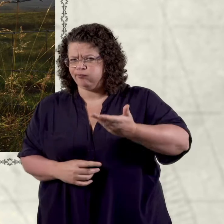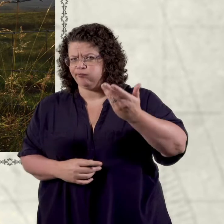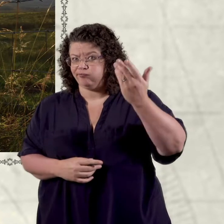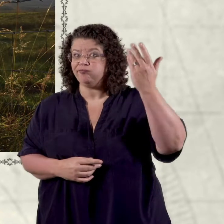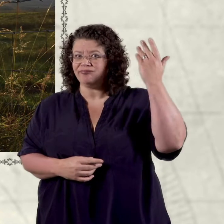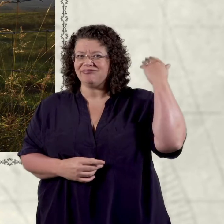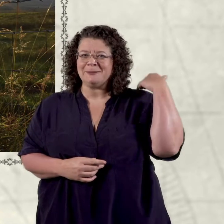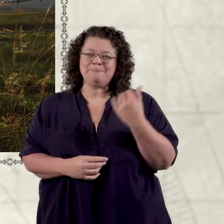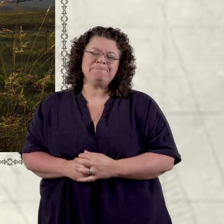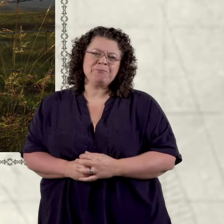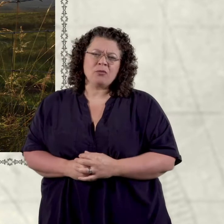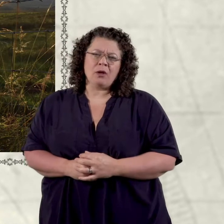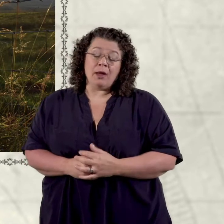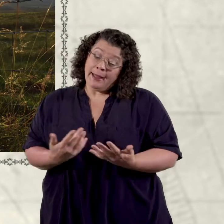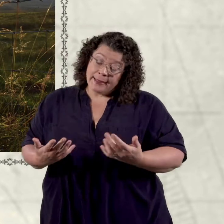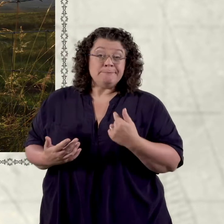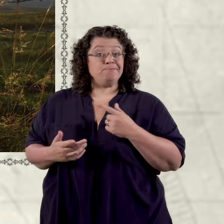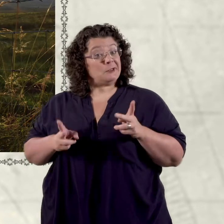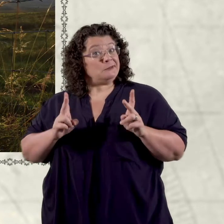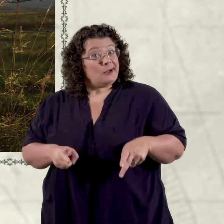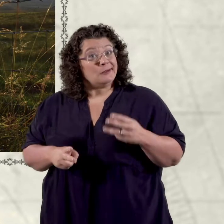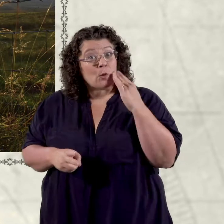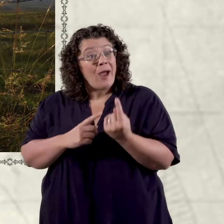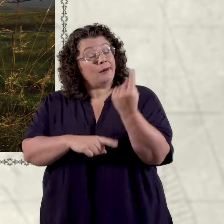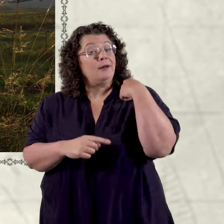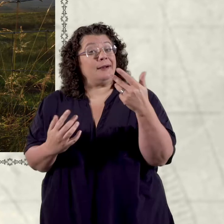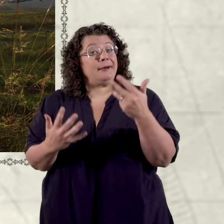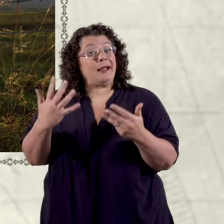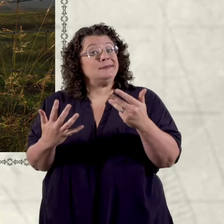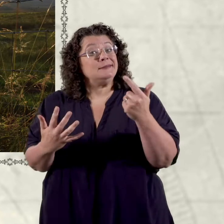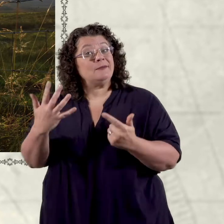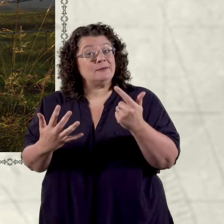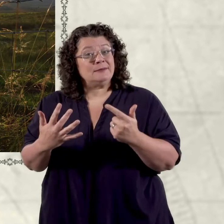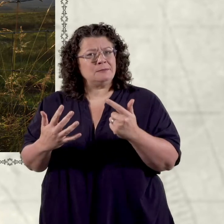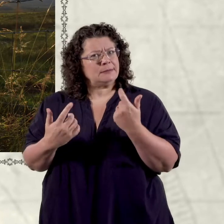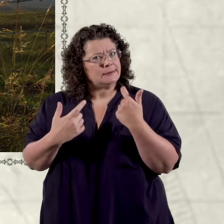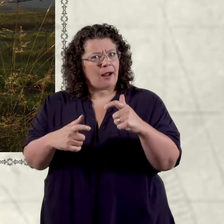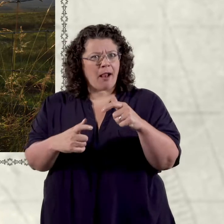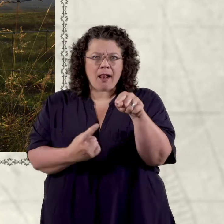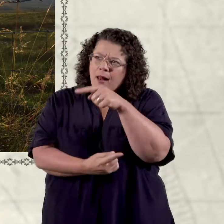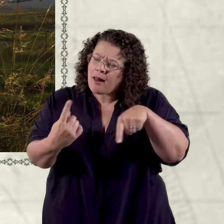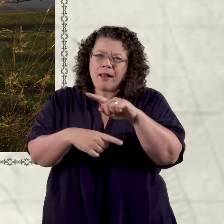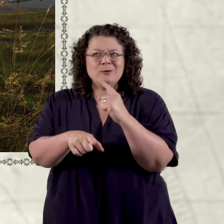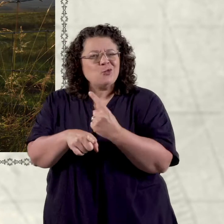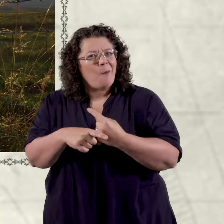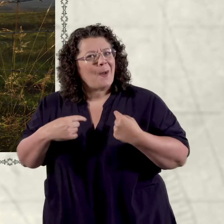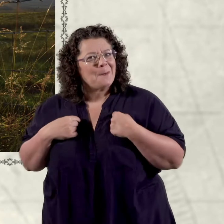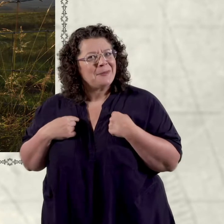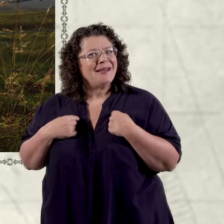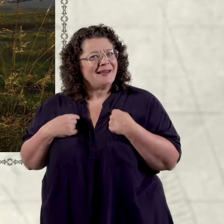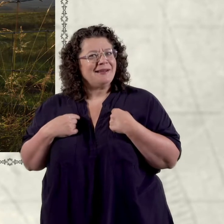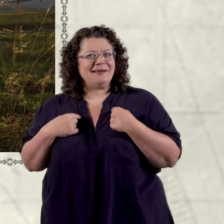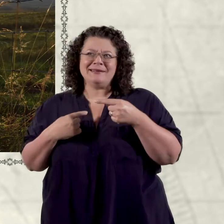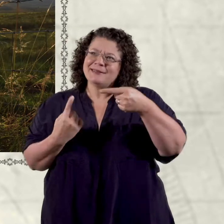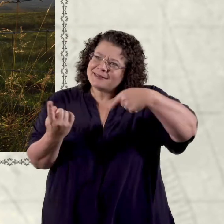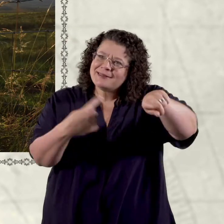hir dydy. Ond, mod i wedi marw yn 1917, mae pobl yn dal i sôn amdanau, a mae